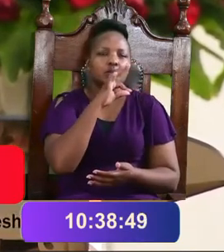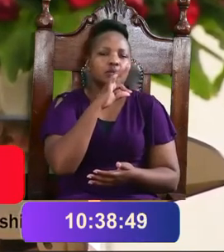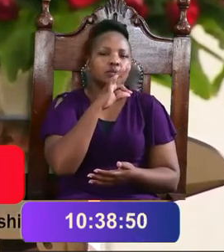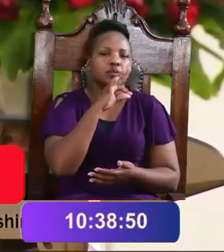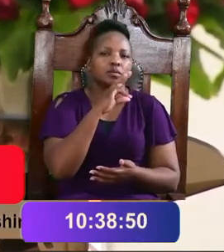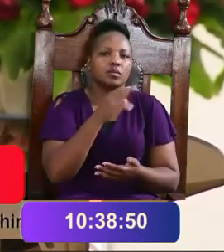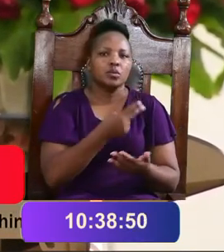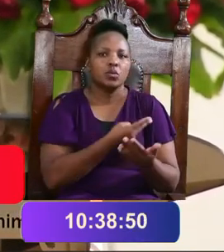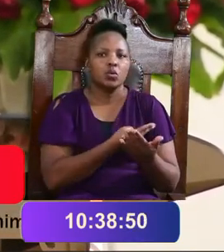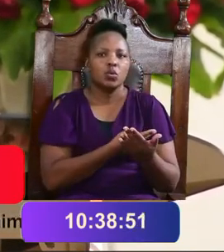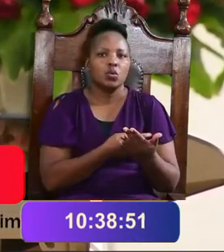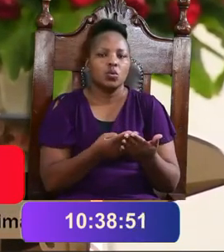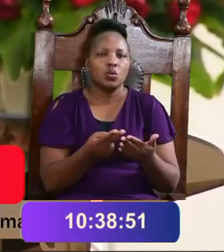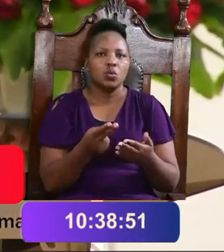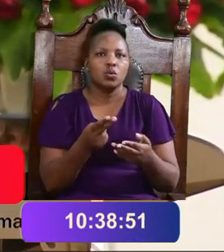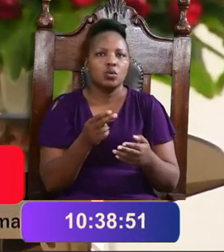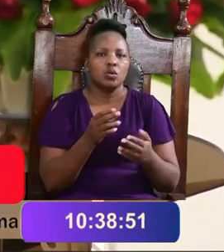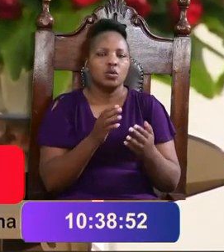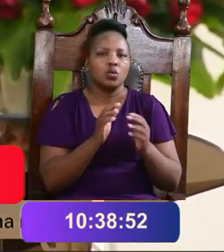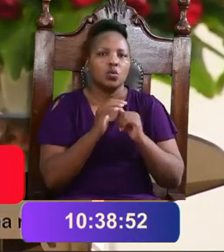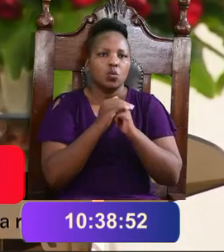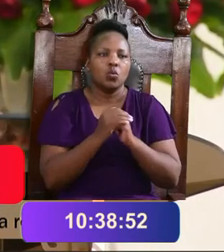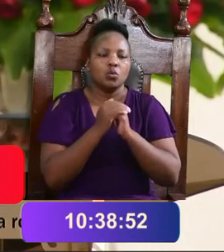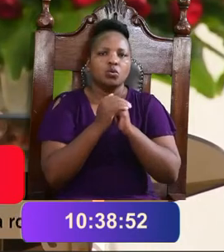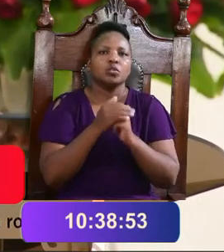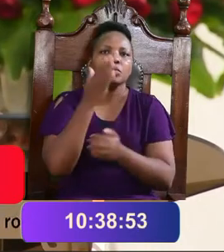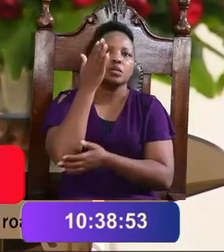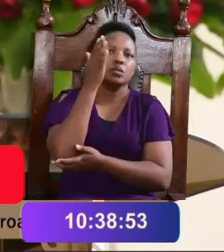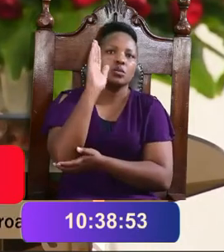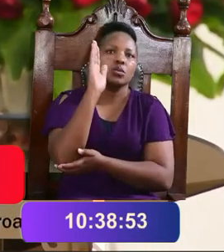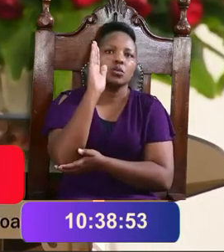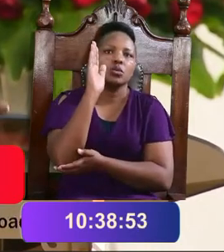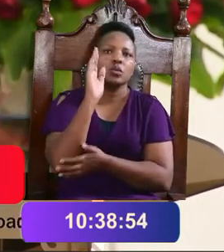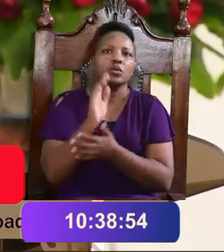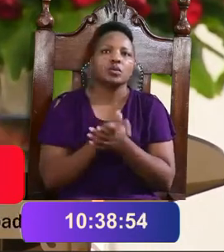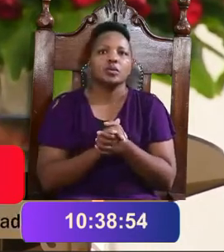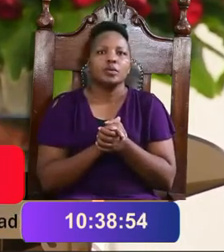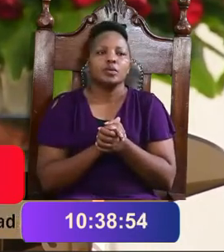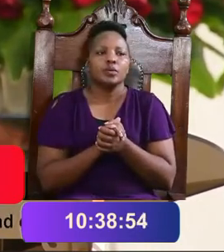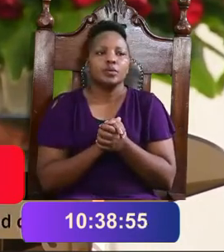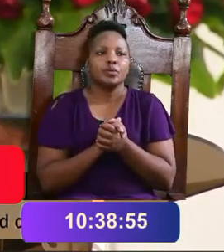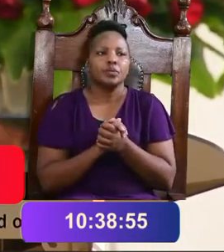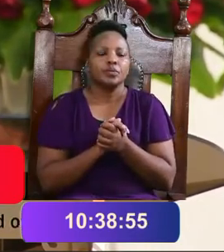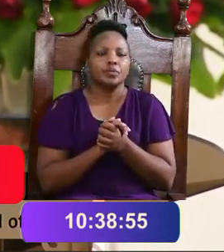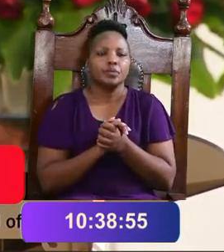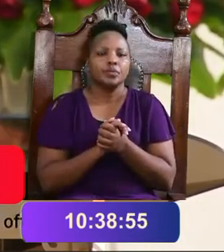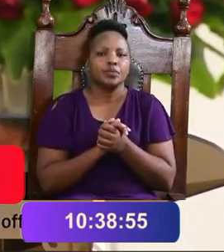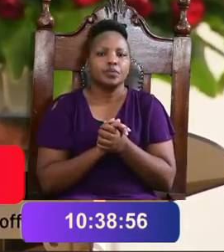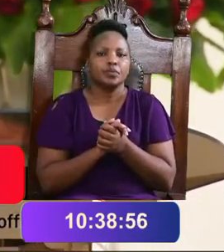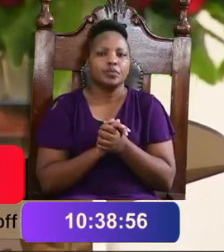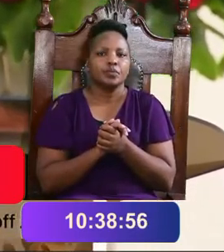utakatifu katika kumcha Mungu. Karibu mchungaji.